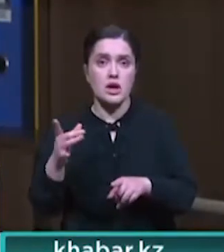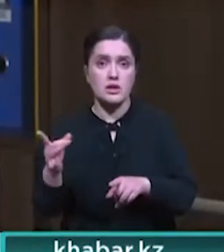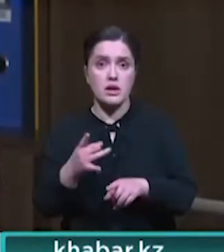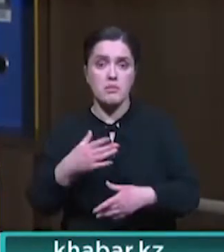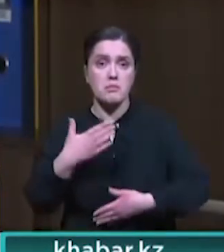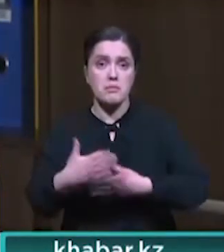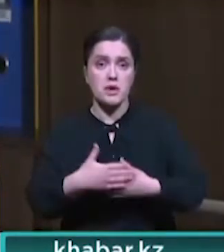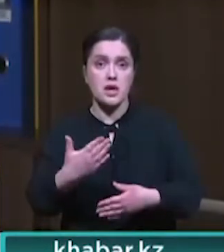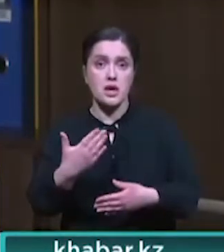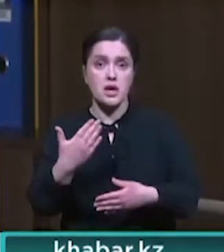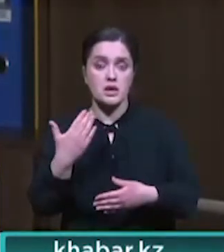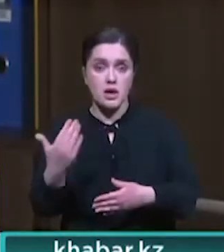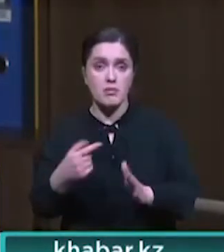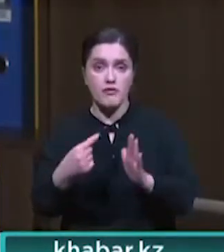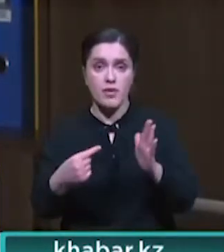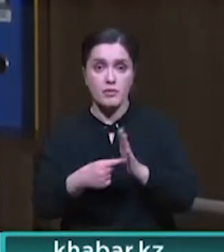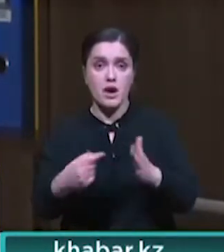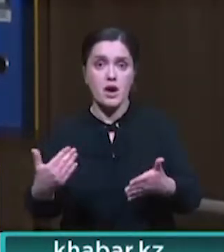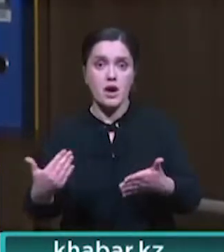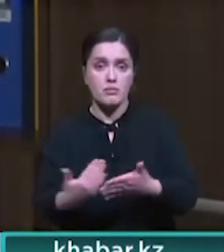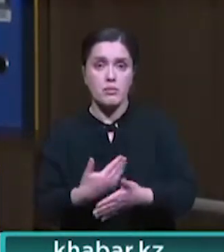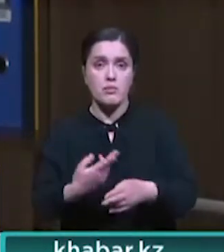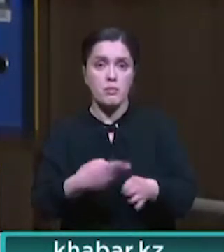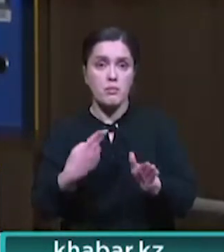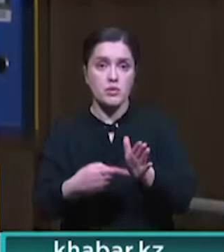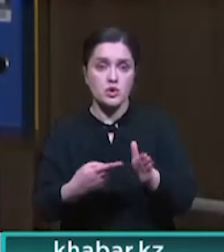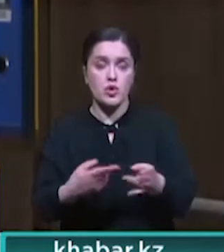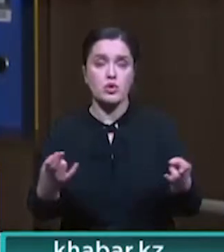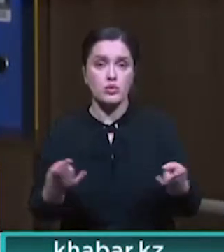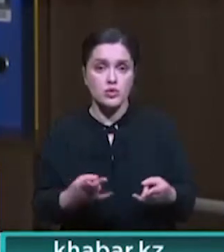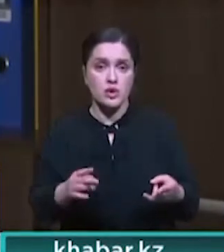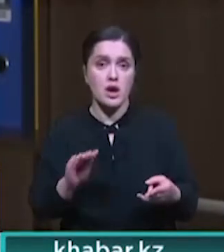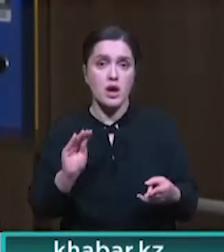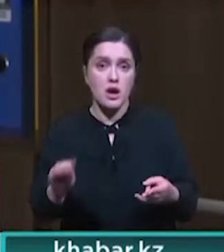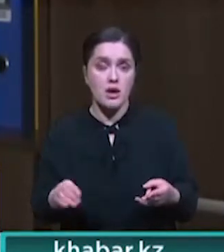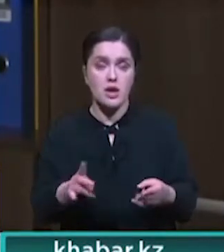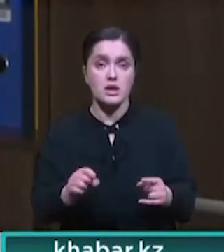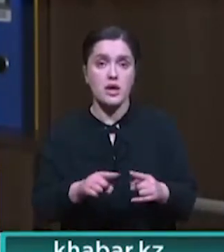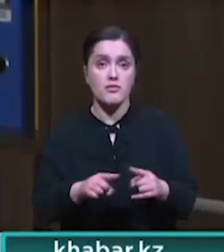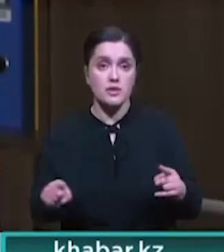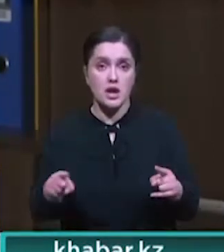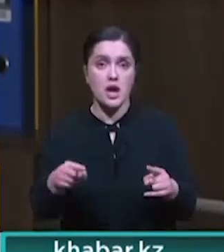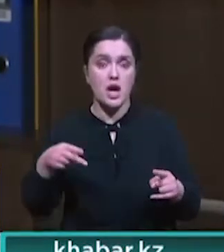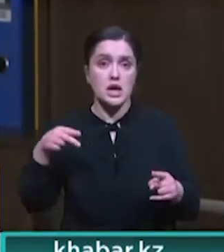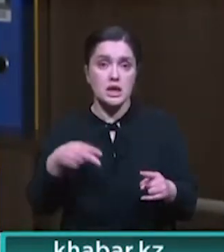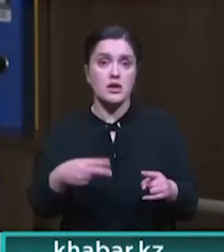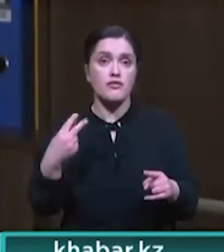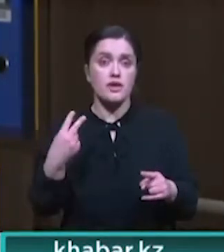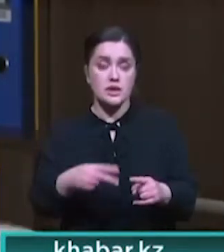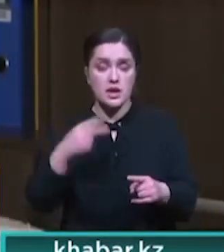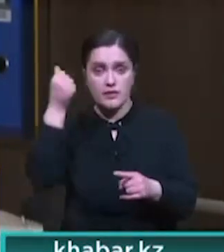перед нами вопрос о обновлении парка пассажирских вагонов в течение двух тысяч 20